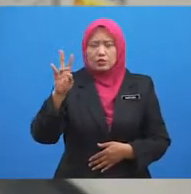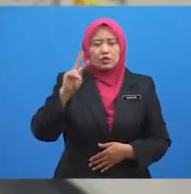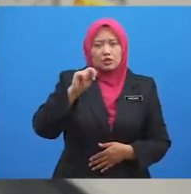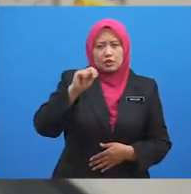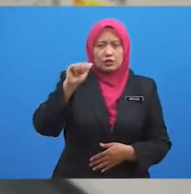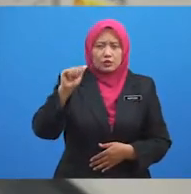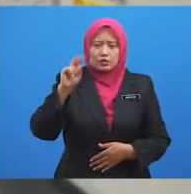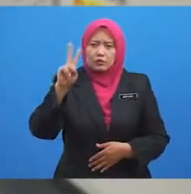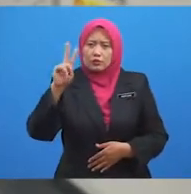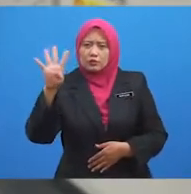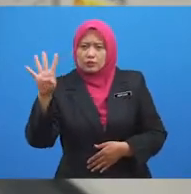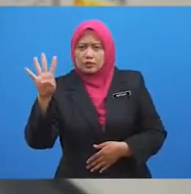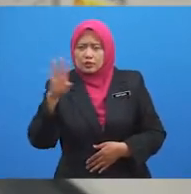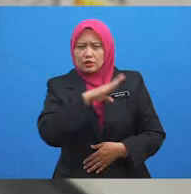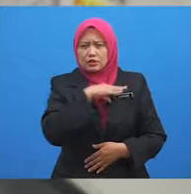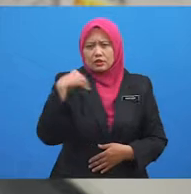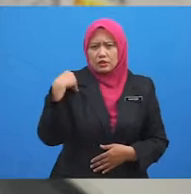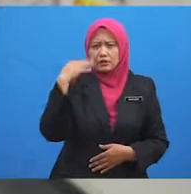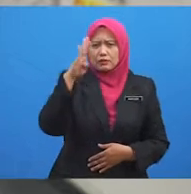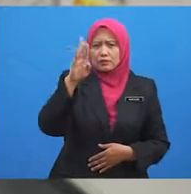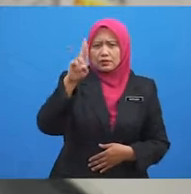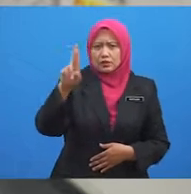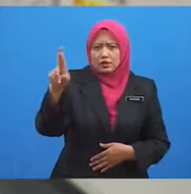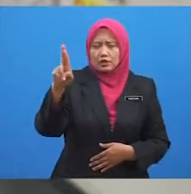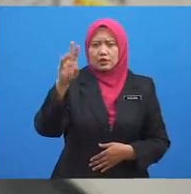24 dan bromin 79?